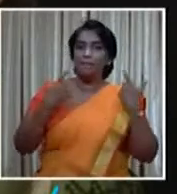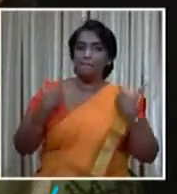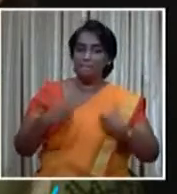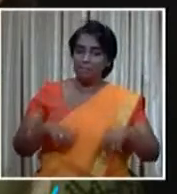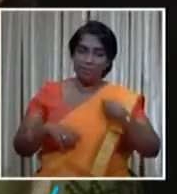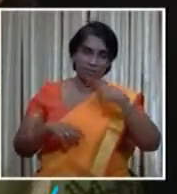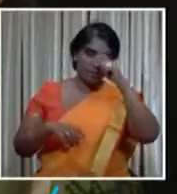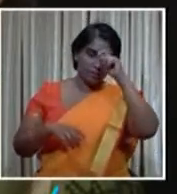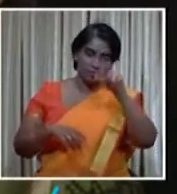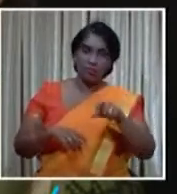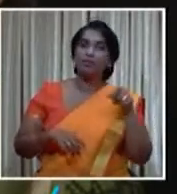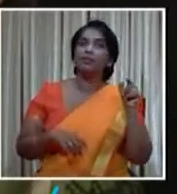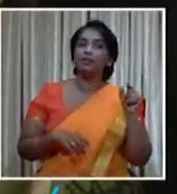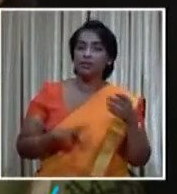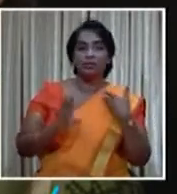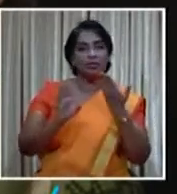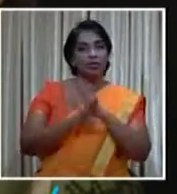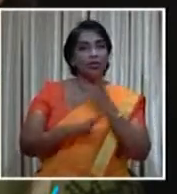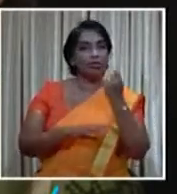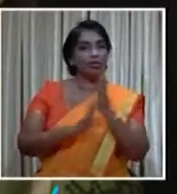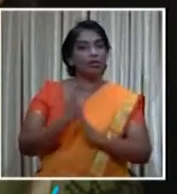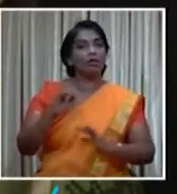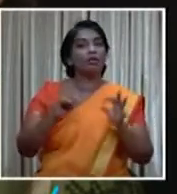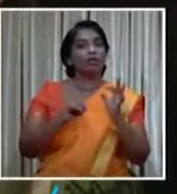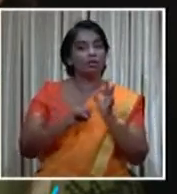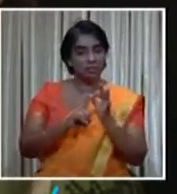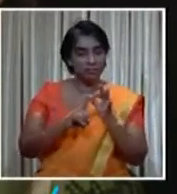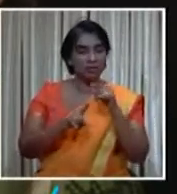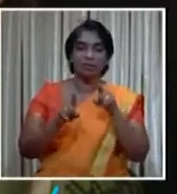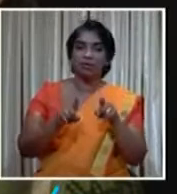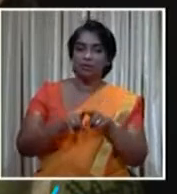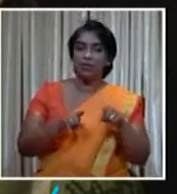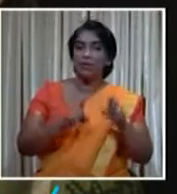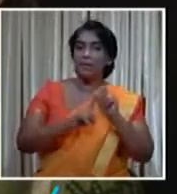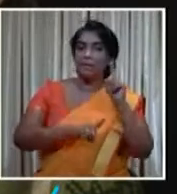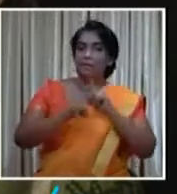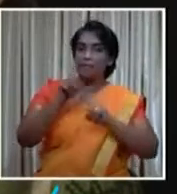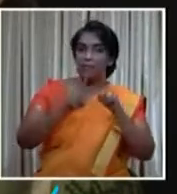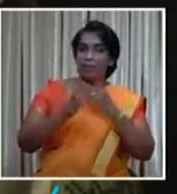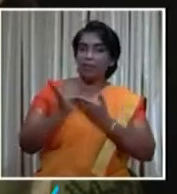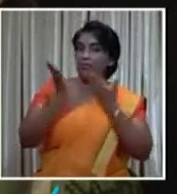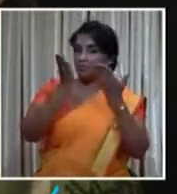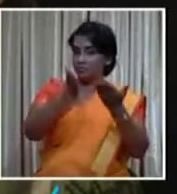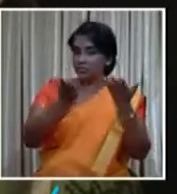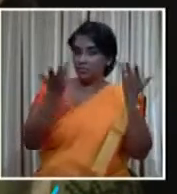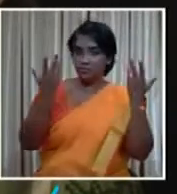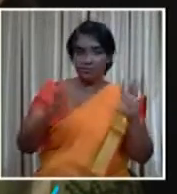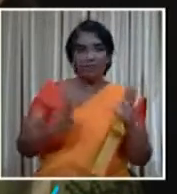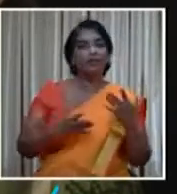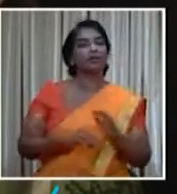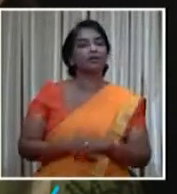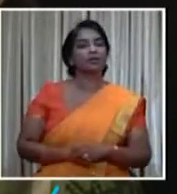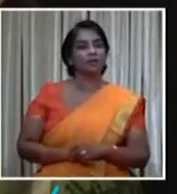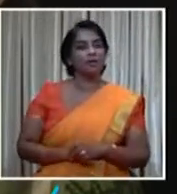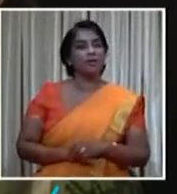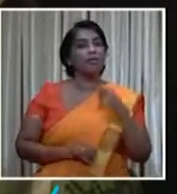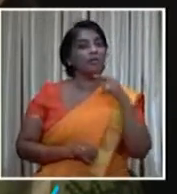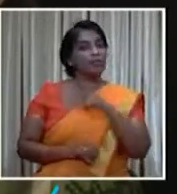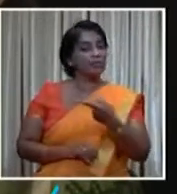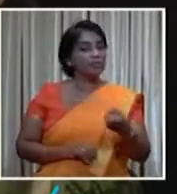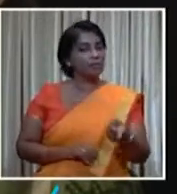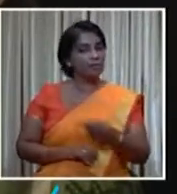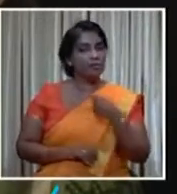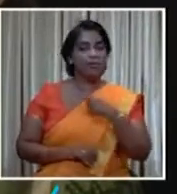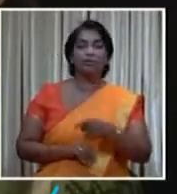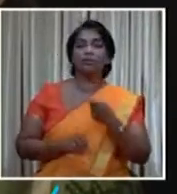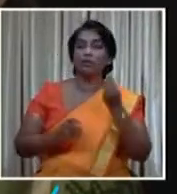රාජපක්ෂ මැතිතුමන් එදා මුදල් අමාත්‍යවරයා ලෙස මෙම පාර්ලිමේන්තුවට ඉදිරිපත් කළේය. එදින